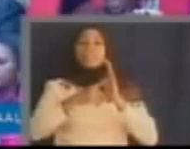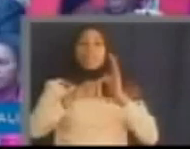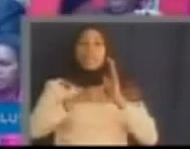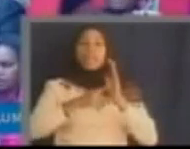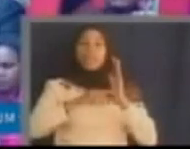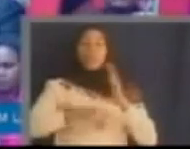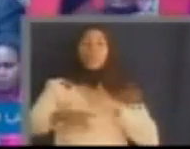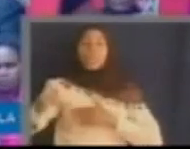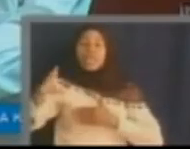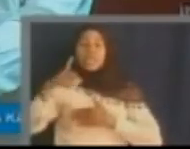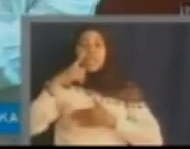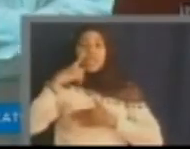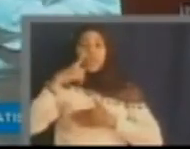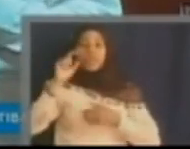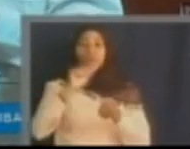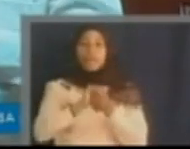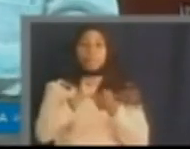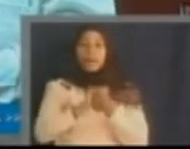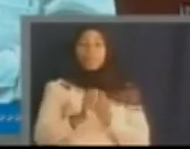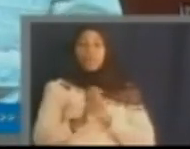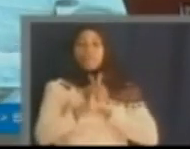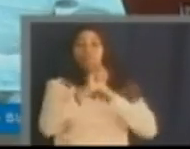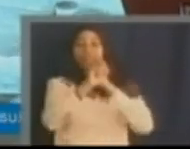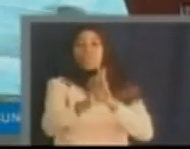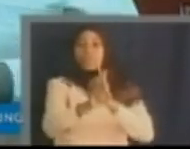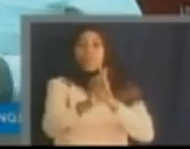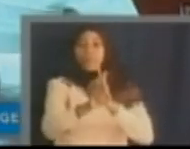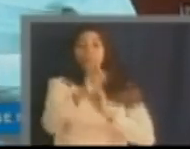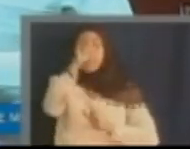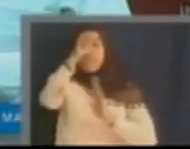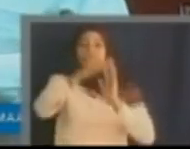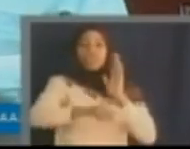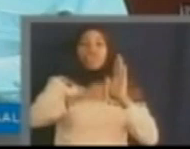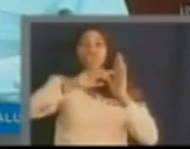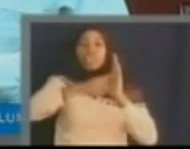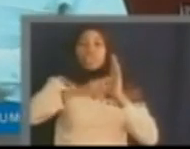yafuatayo. A. Chini ya kanuni